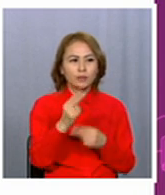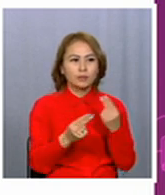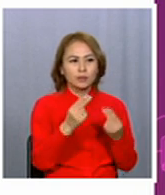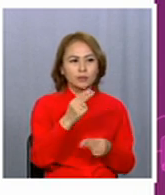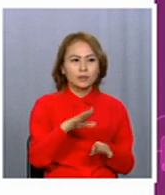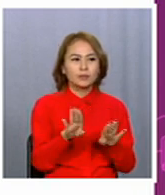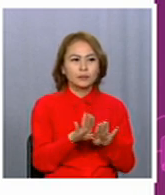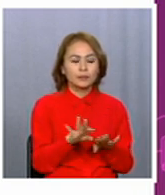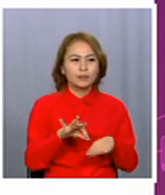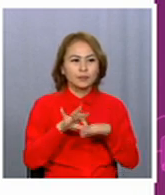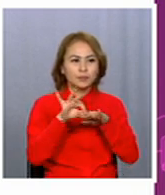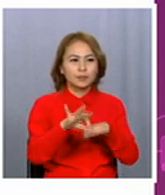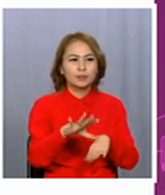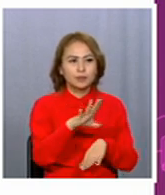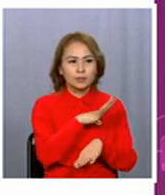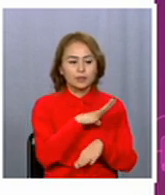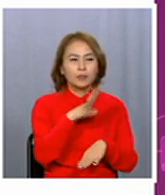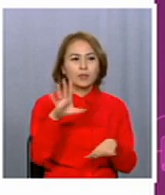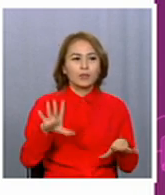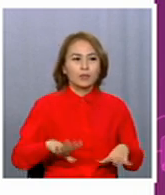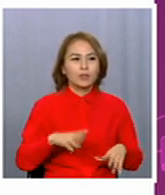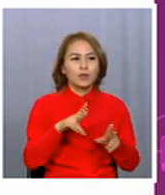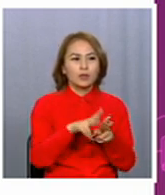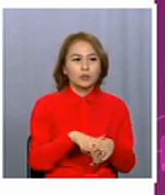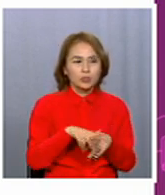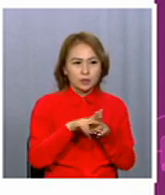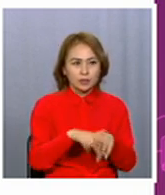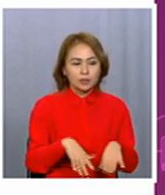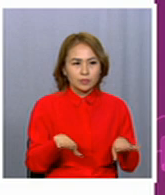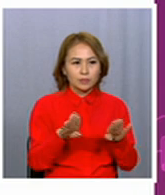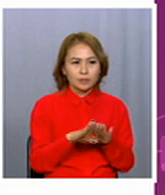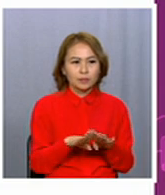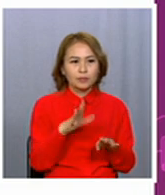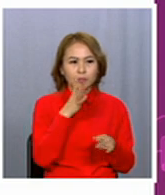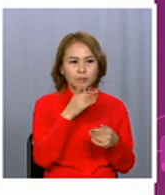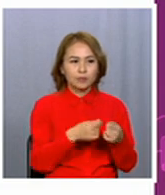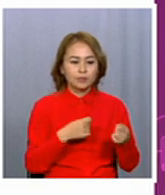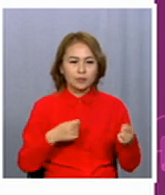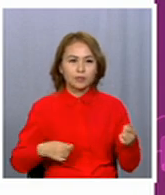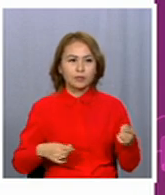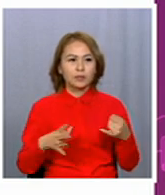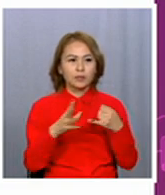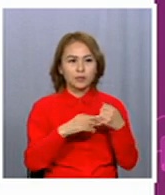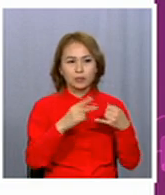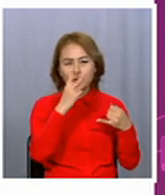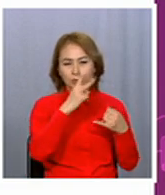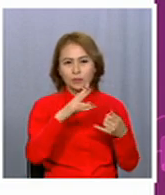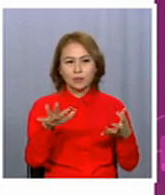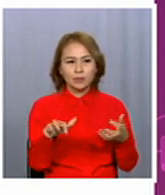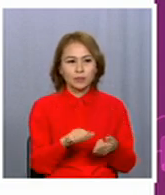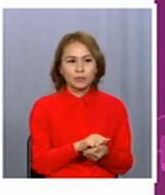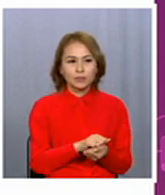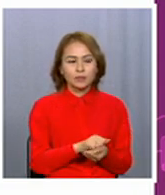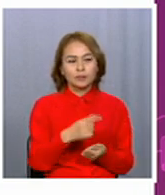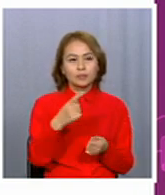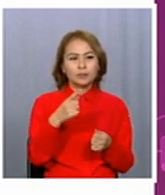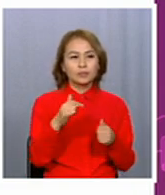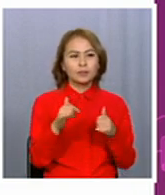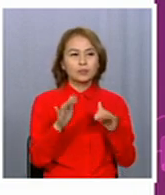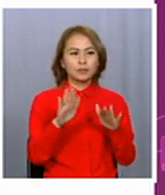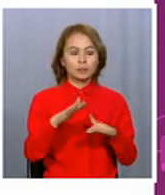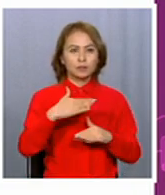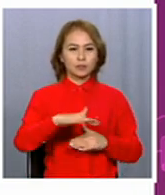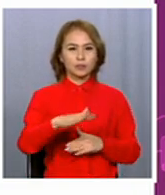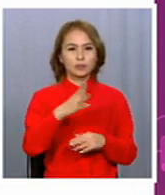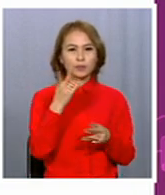кетті. Атты жүре шалдырып, сайды өрлеп аяңдап келеді. Жерден көз алмайды. Бір ойпаңдау жерге қарап